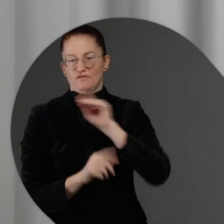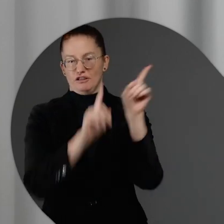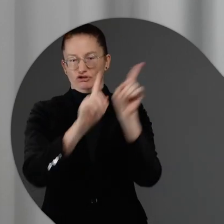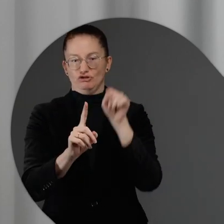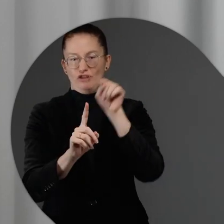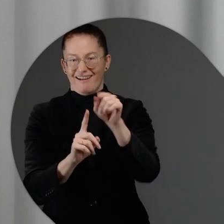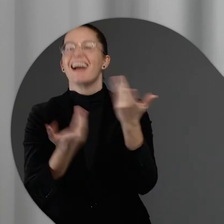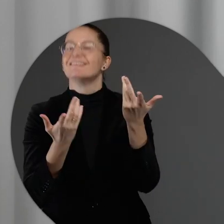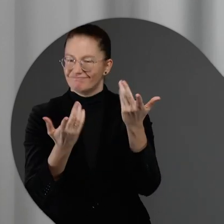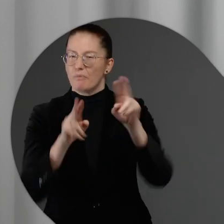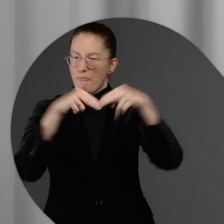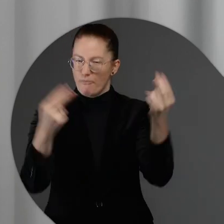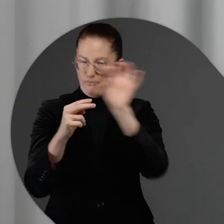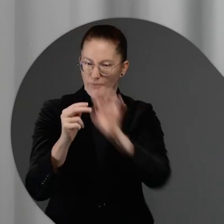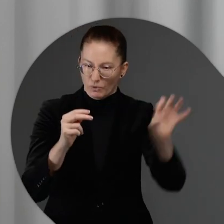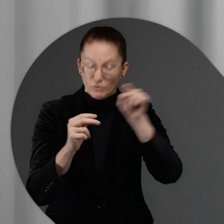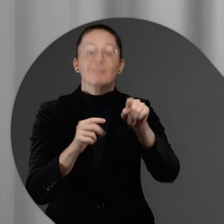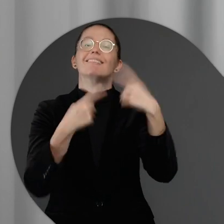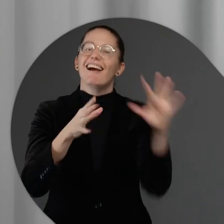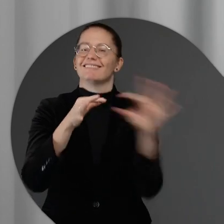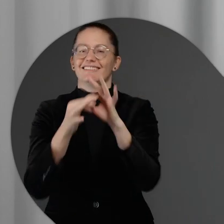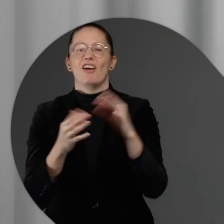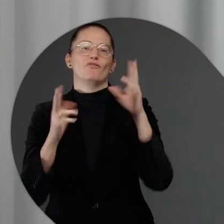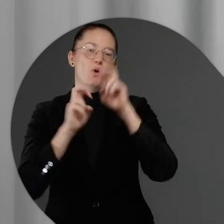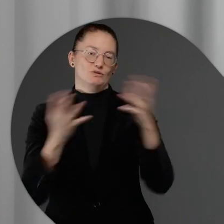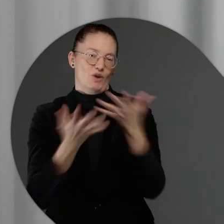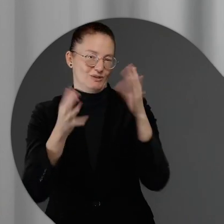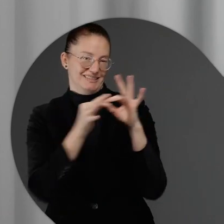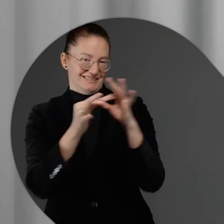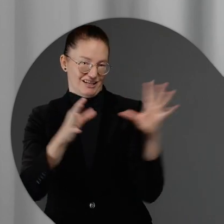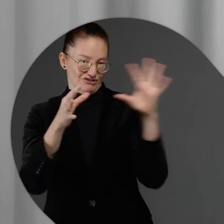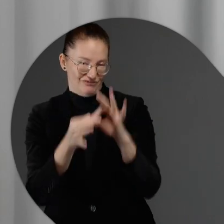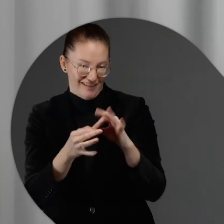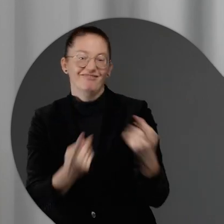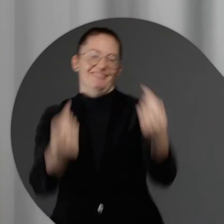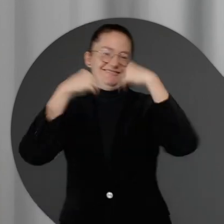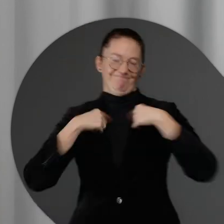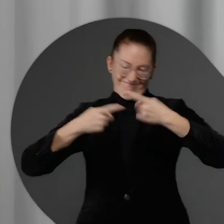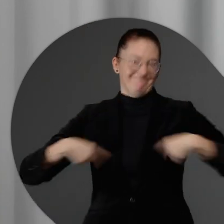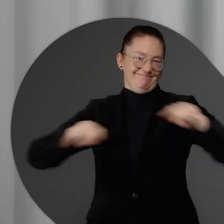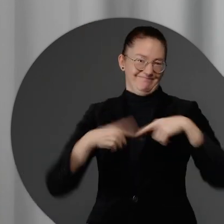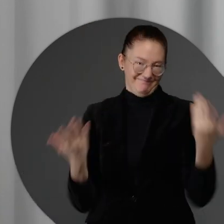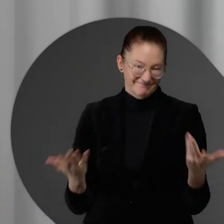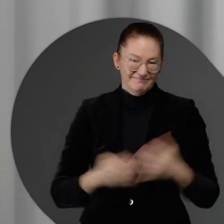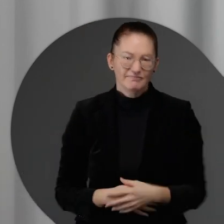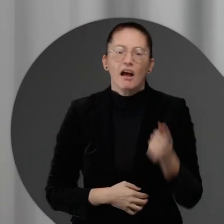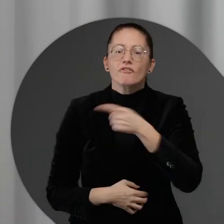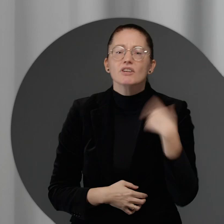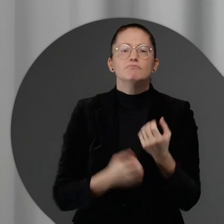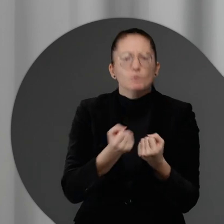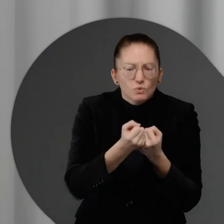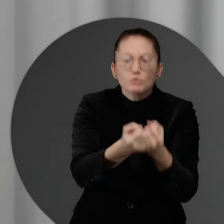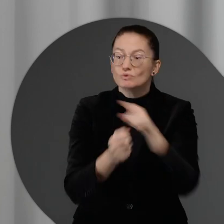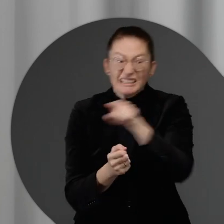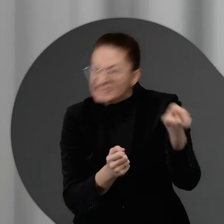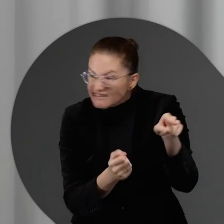weiterkommen, gibt es die Beschwerdestelle des Bundes, die auch bei der FFG angesiedelt ist. An die kann man sich dann wenden, liegt auch bei uns. Wir unterstützen dann